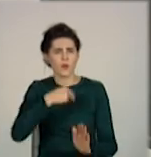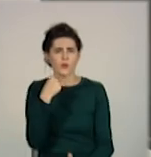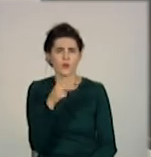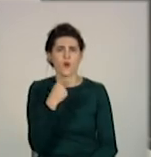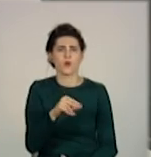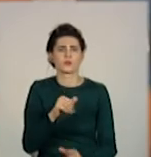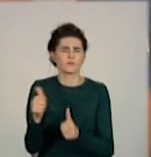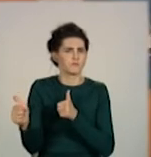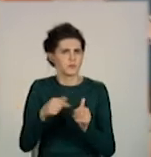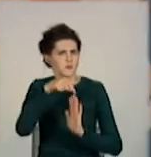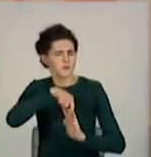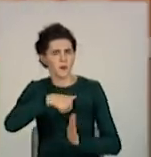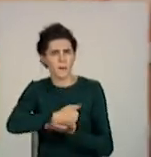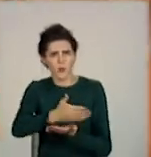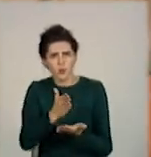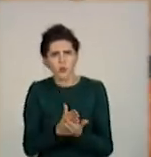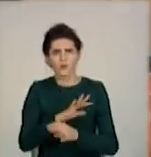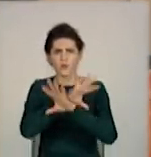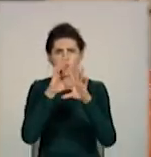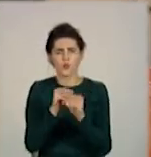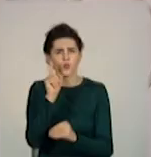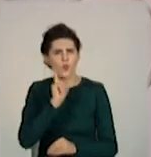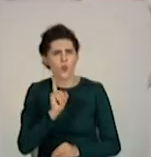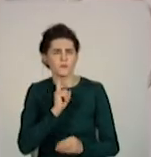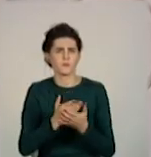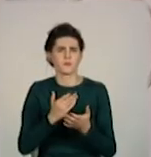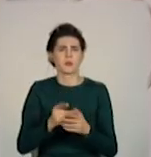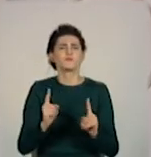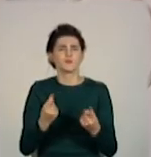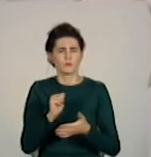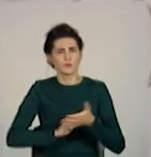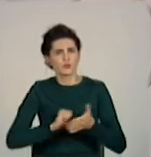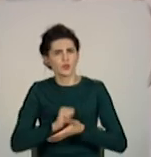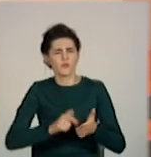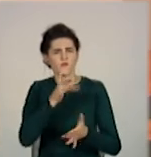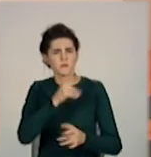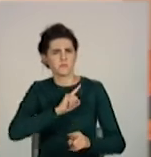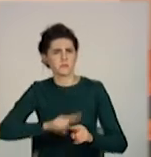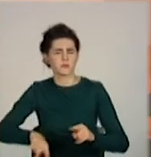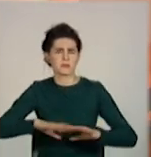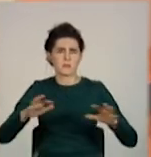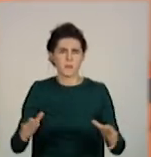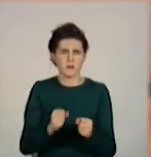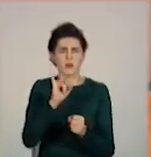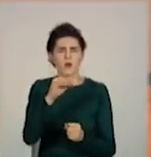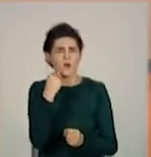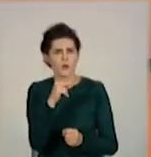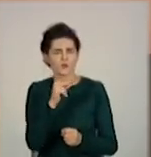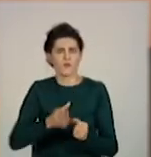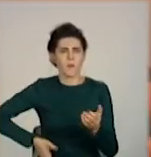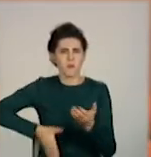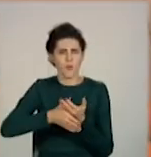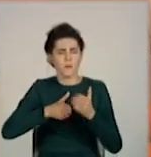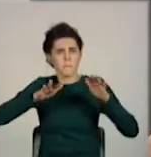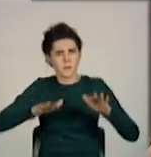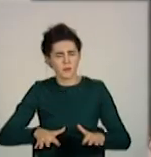наявність справної машини, вона впливає на доїзд, вона впливає на можливість, на саму якість надання допомоги на